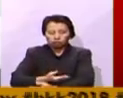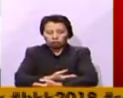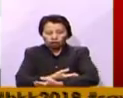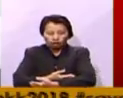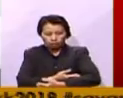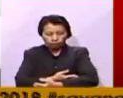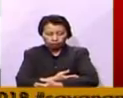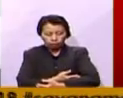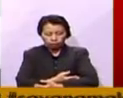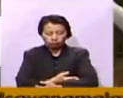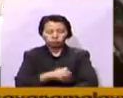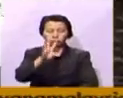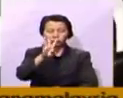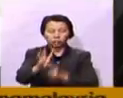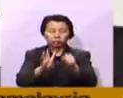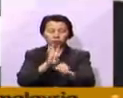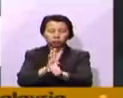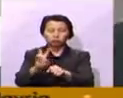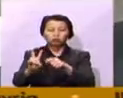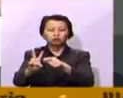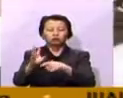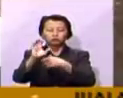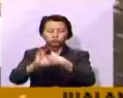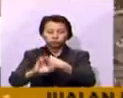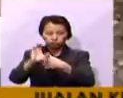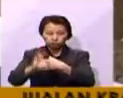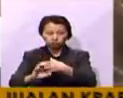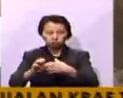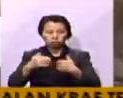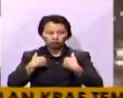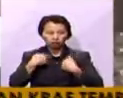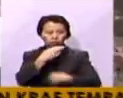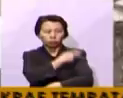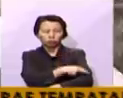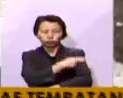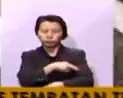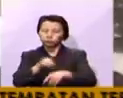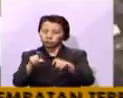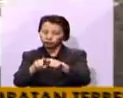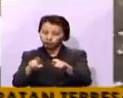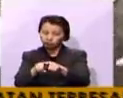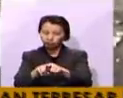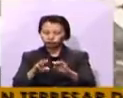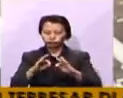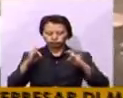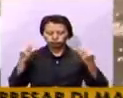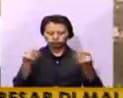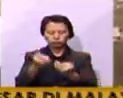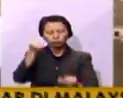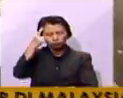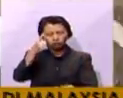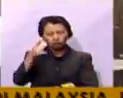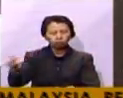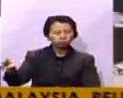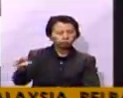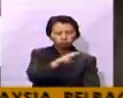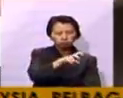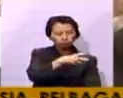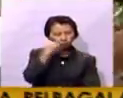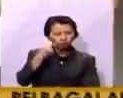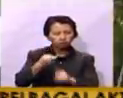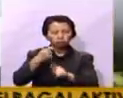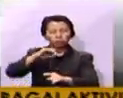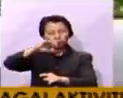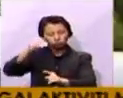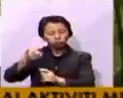Ridwan Tengku Rohaizab 4 tahun cedera parah dan dirawat di hospital yang sama. Mereka sekeluarga difahamkan dalam perjalanan pulang dari